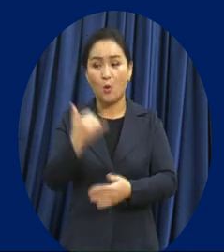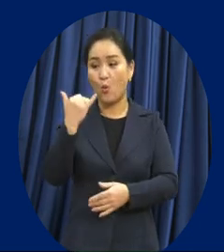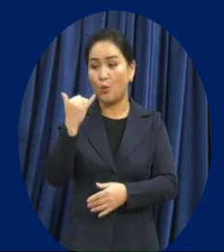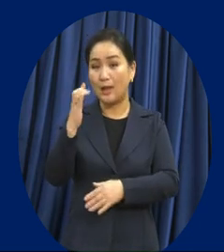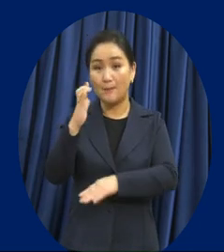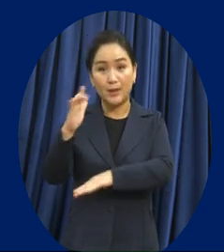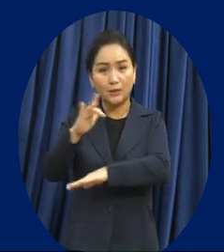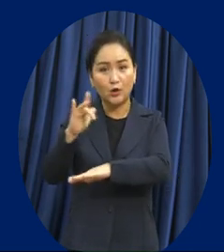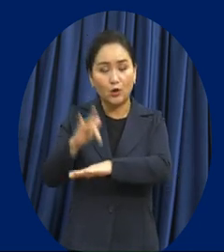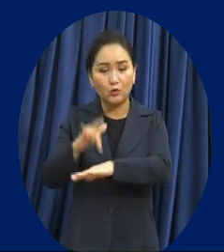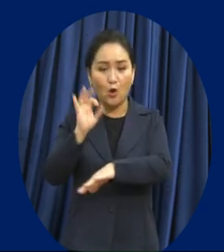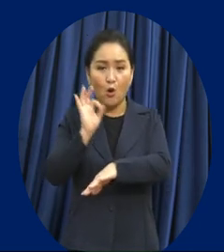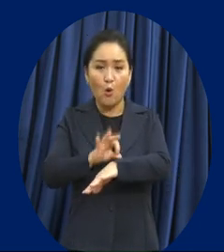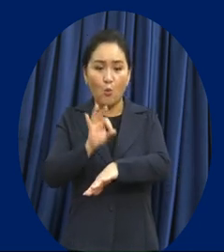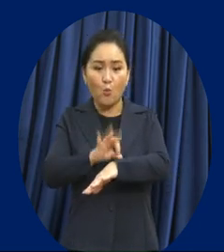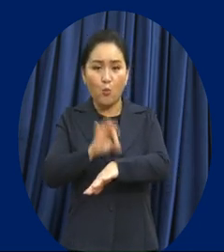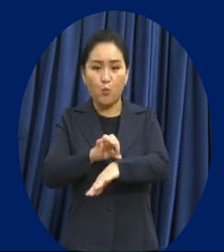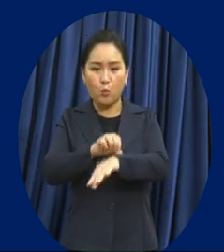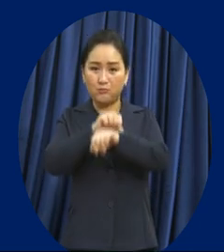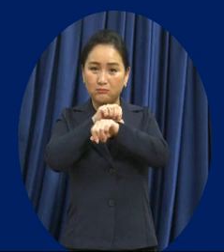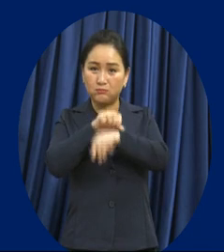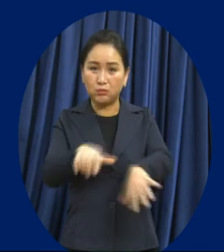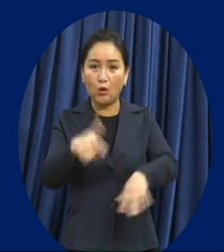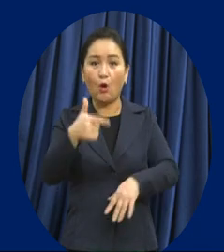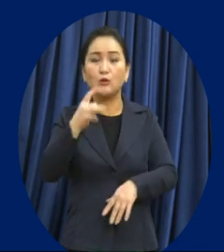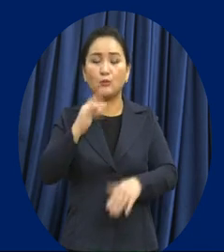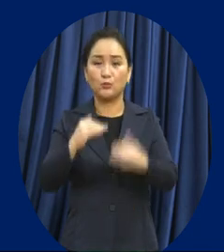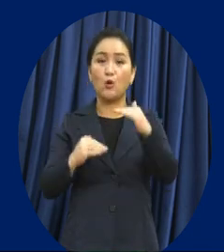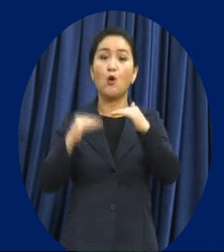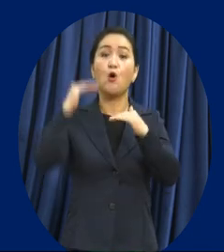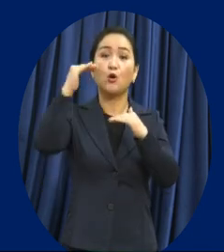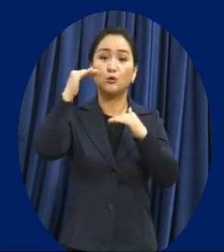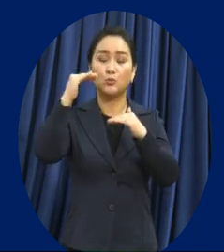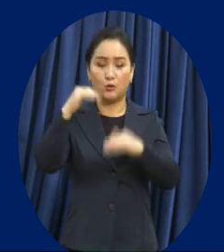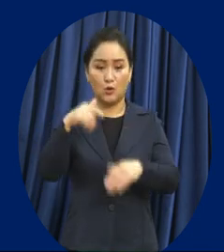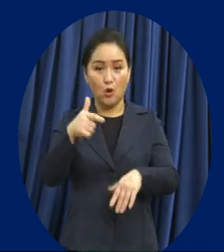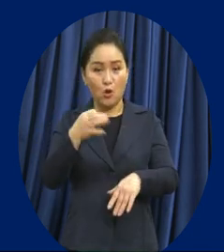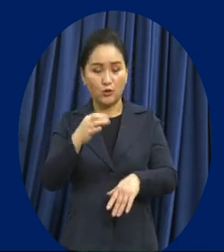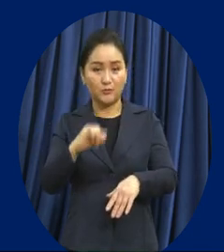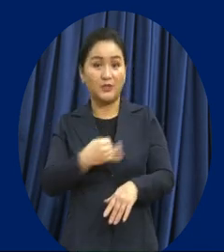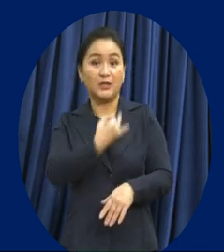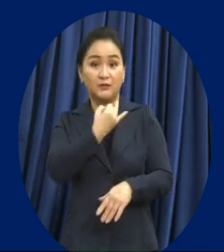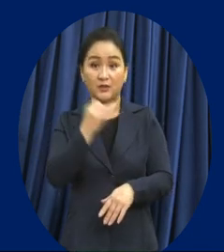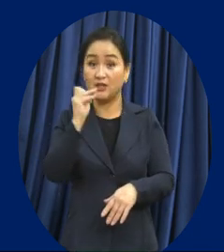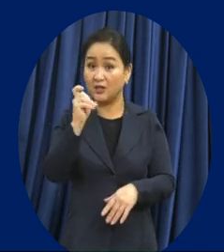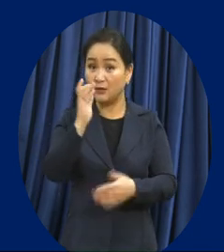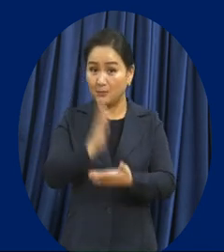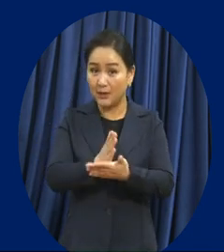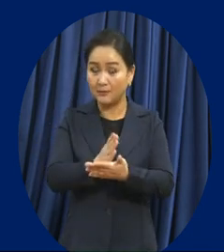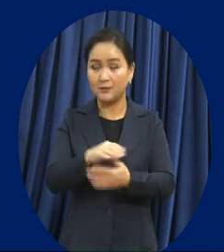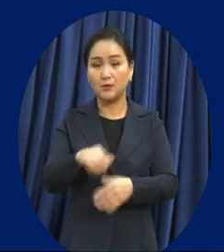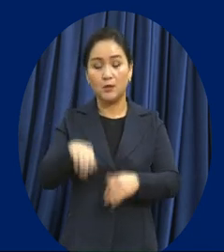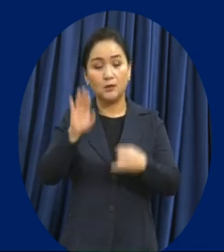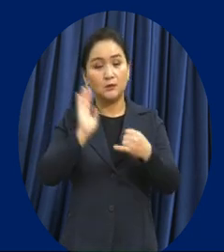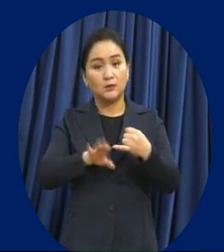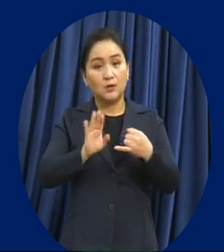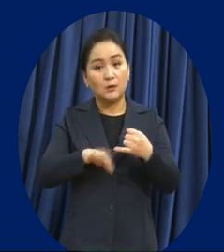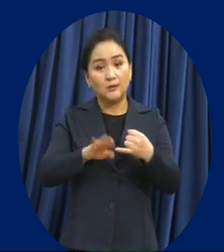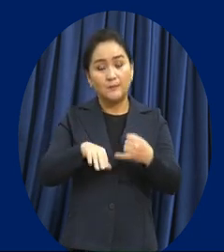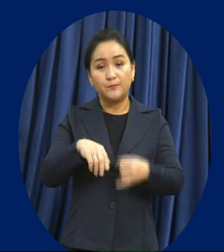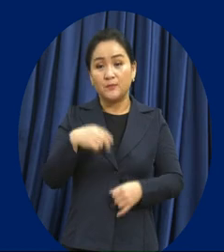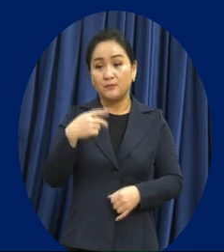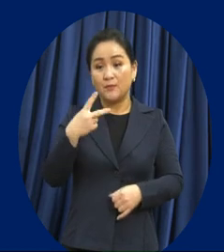халдварын одоо өндөр голомт байгаа. Голомт бол их идэвхжилтэй байгаа. За хоёрдугаарт нь бол сүүлийн үед ирж